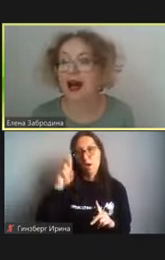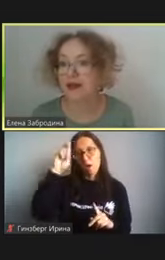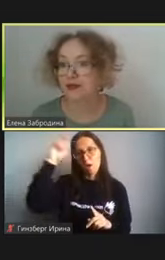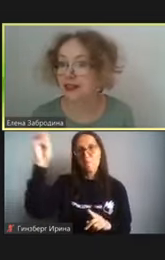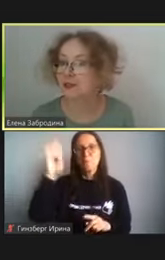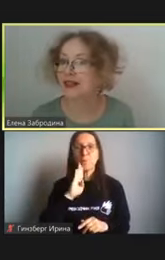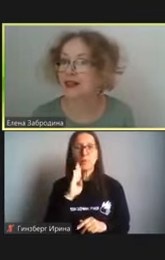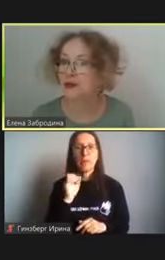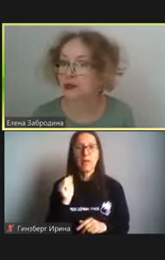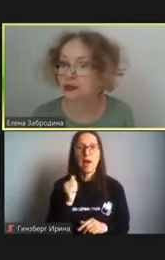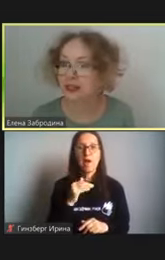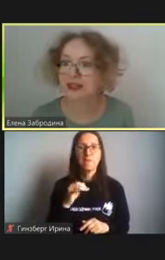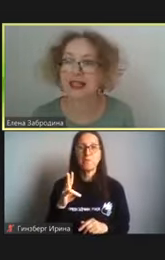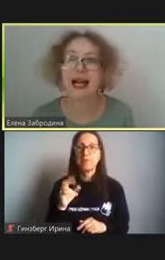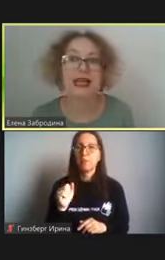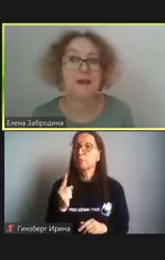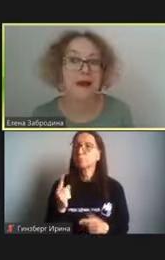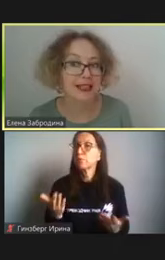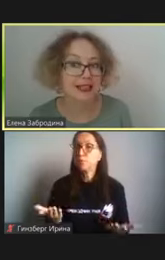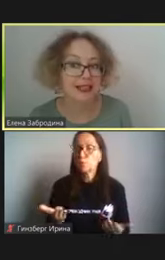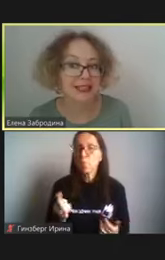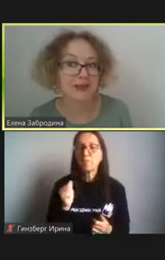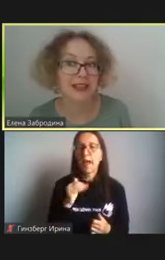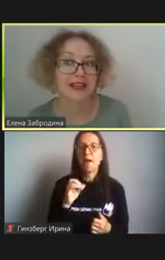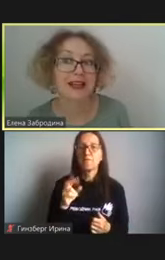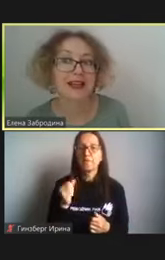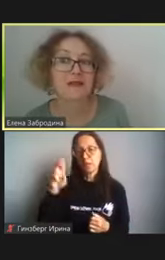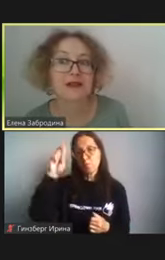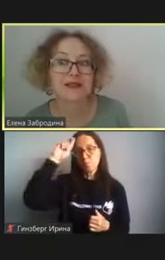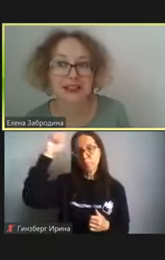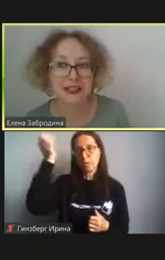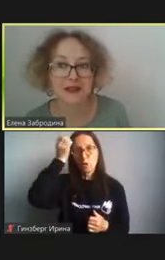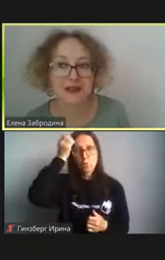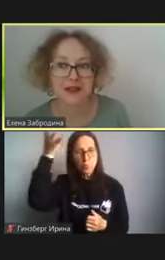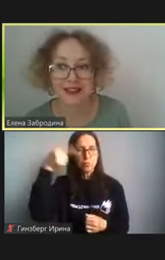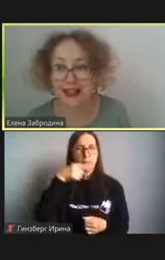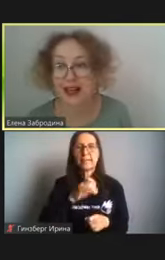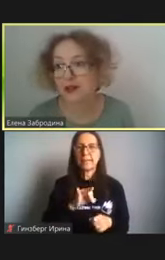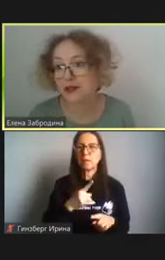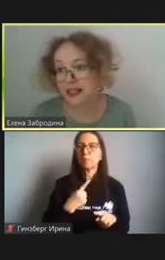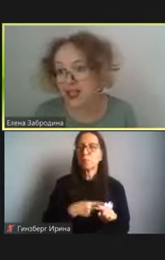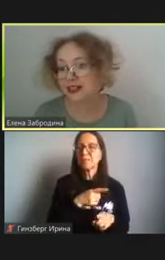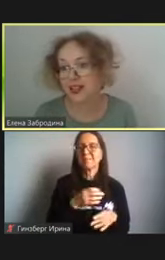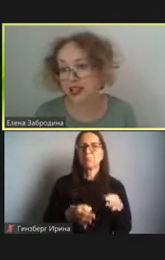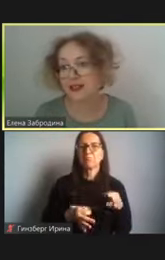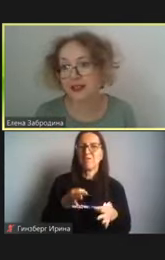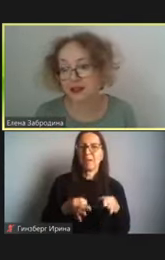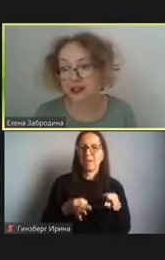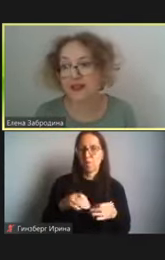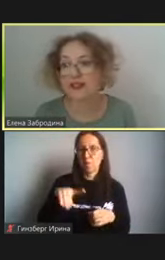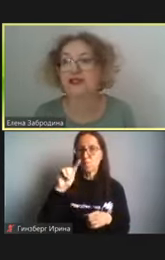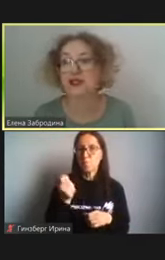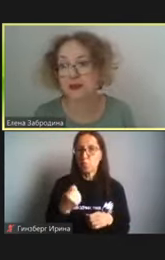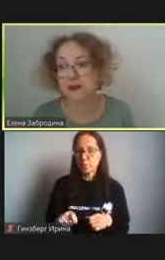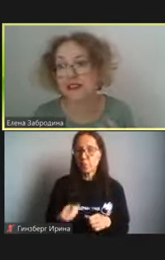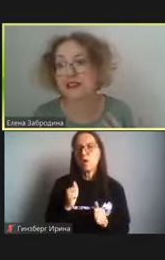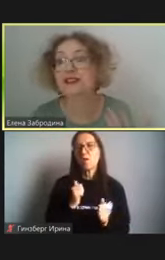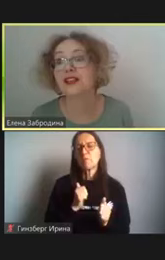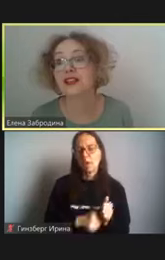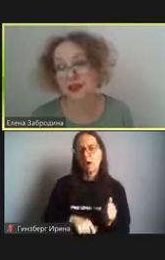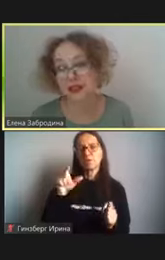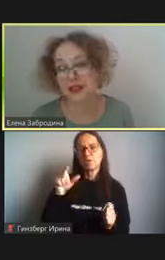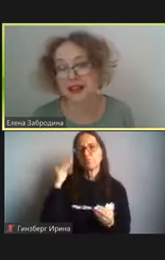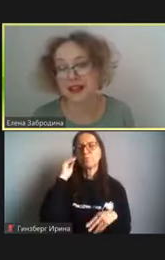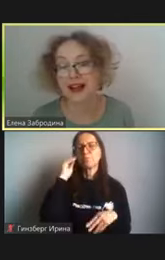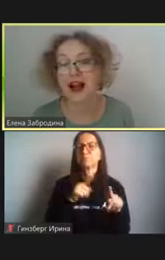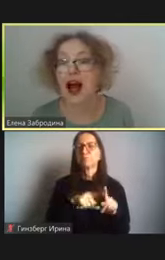случайно, Афина – богиня мудрости и богиня, заметьте, справедливой войны. Ну, конечно, каждая из сторон считает, что справедливость